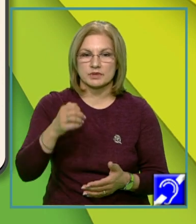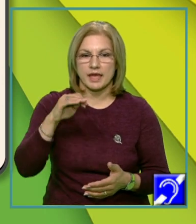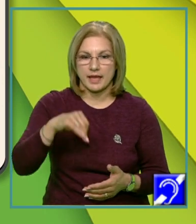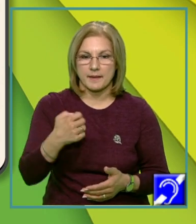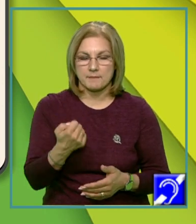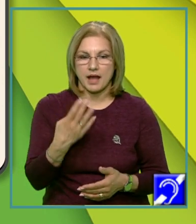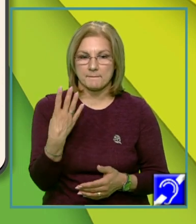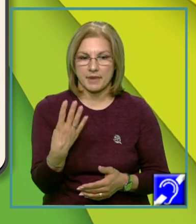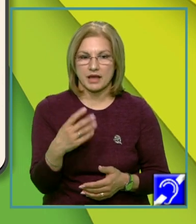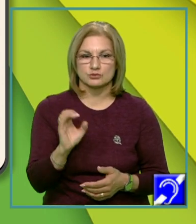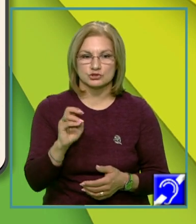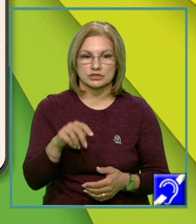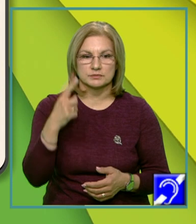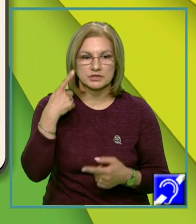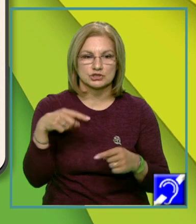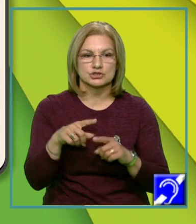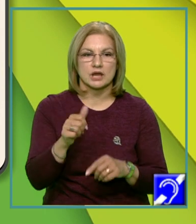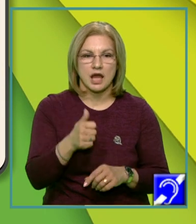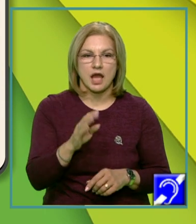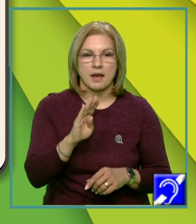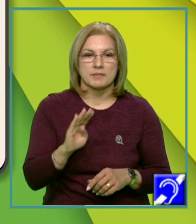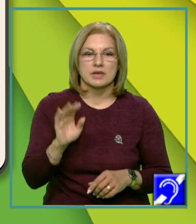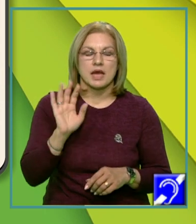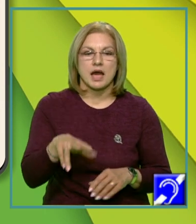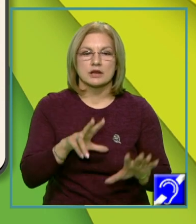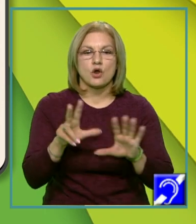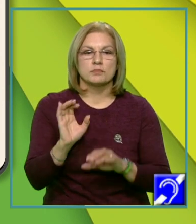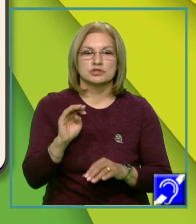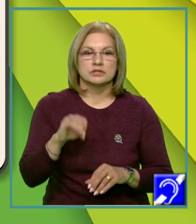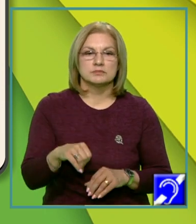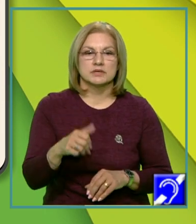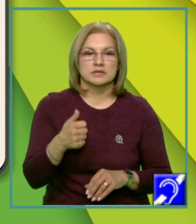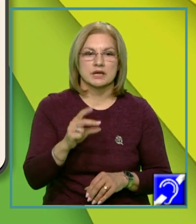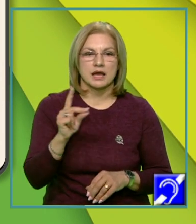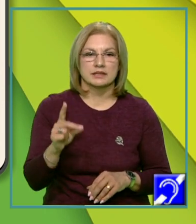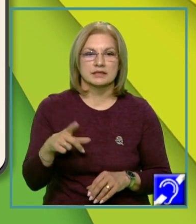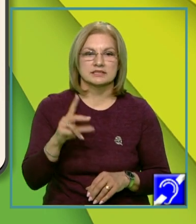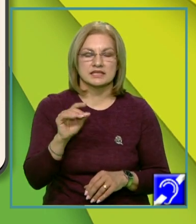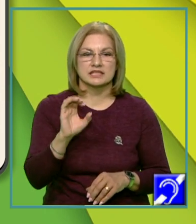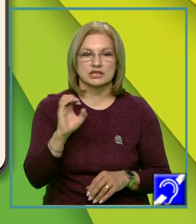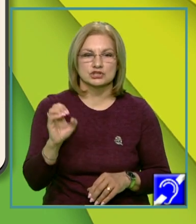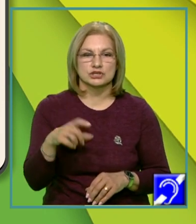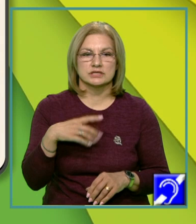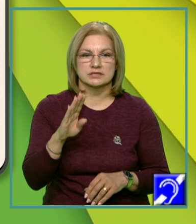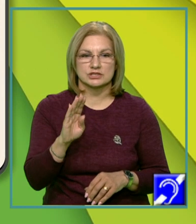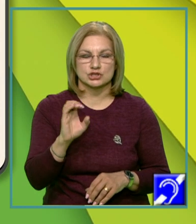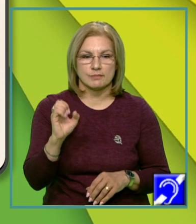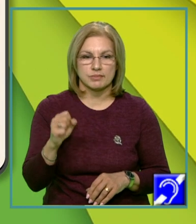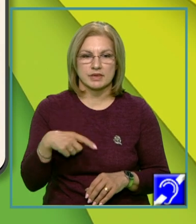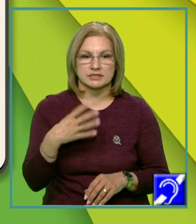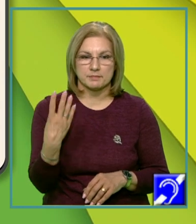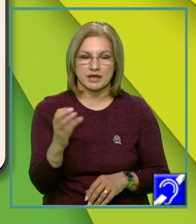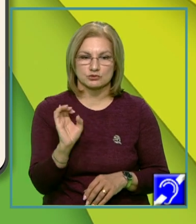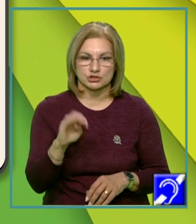cm știind că ab are 8 cm ad egal cu DC egal cu c b 4